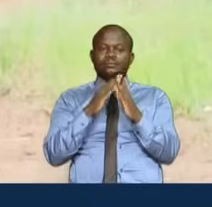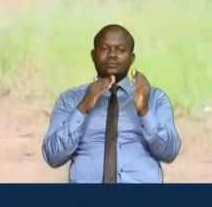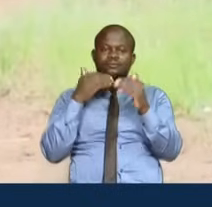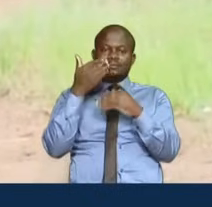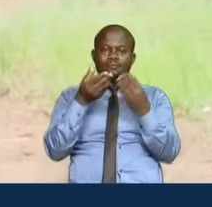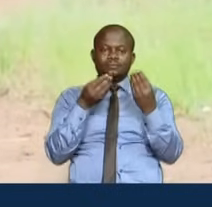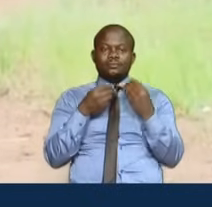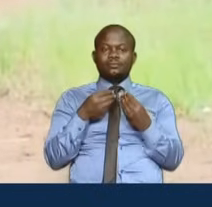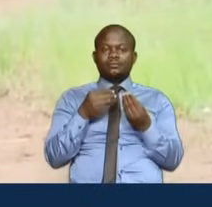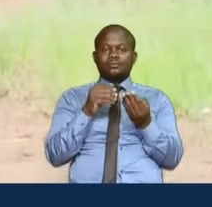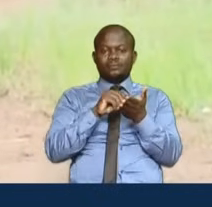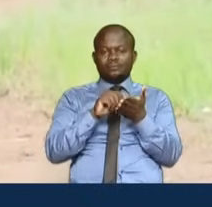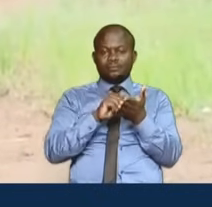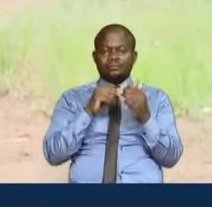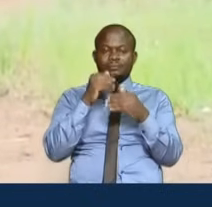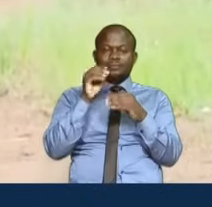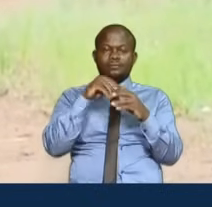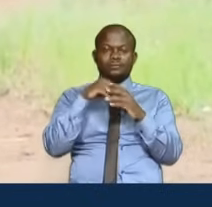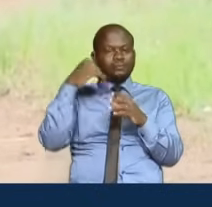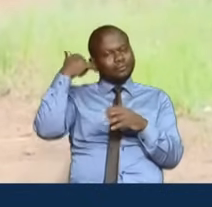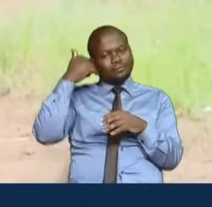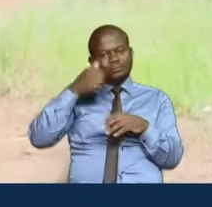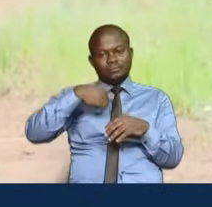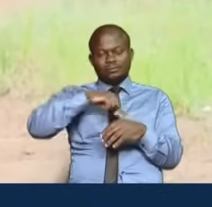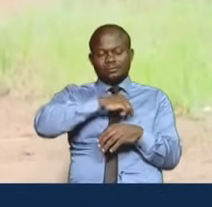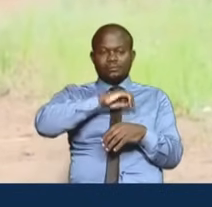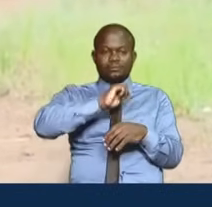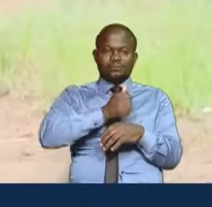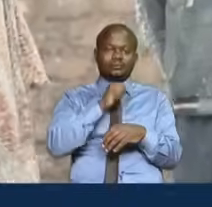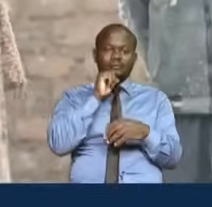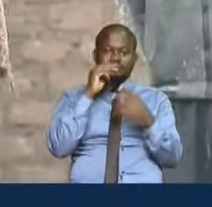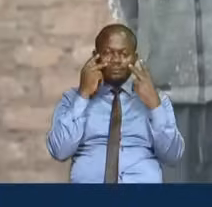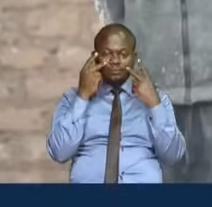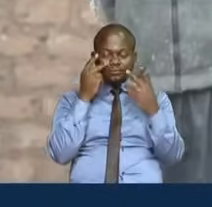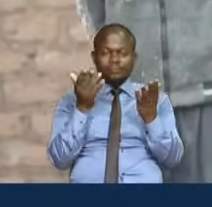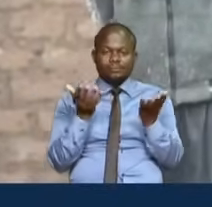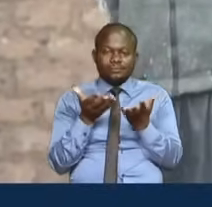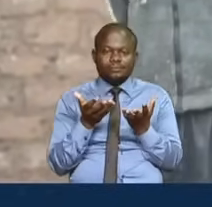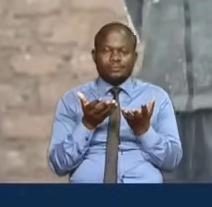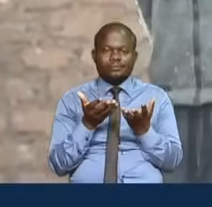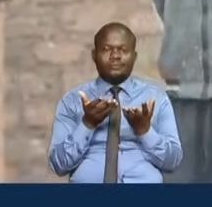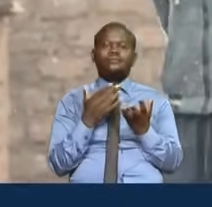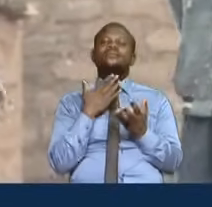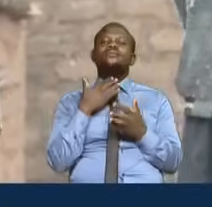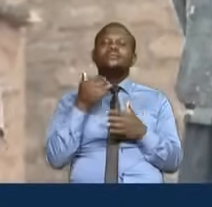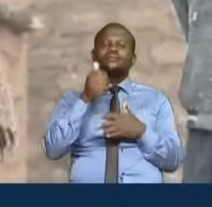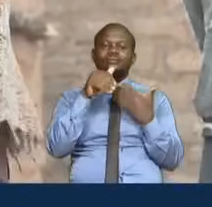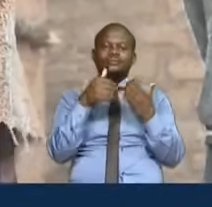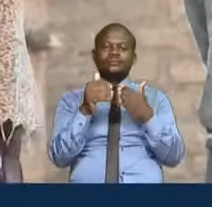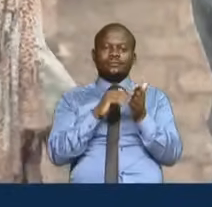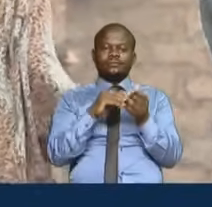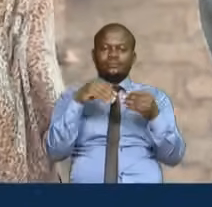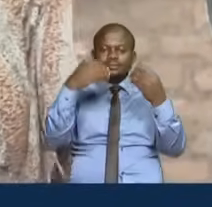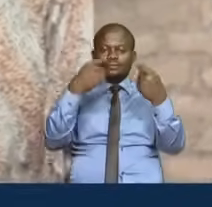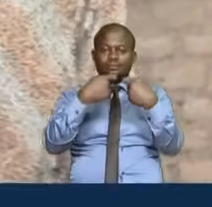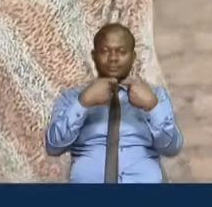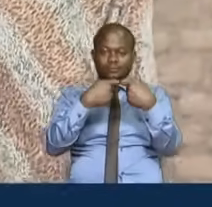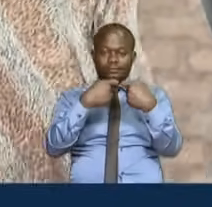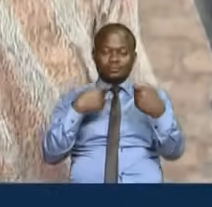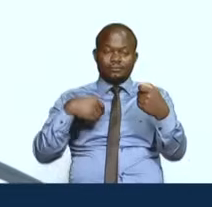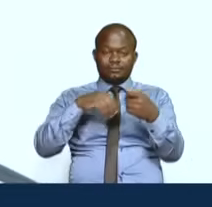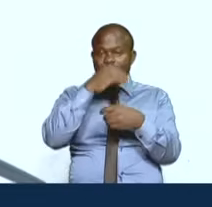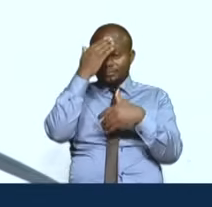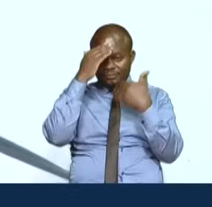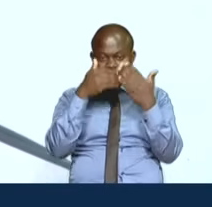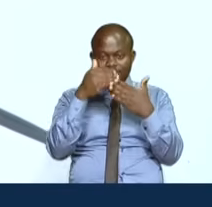anzanire batiriye nshyire muri telefone yanjye, yuko wanjye simbonaho ncaginga. Icyifuzo cyabo ni uko bakongera guhabwa umuriro w'amashanyarazi, cyane ko